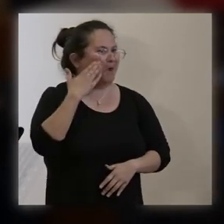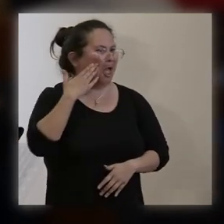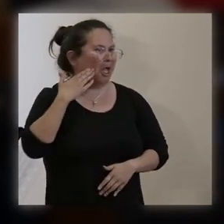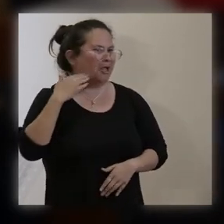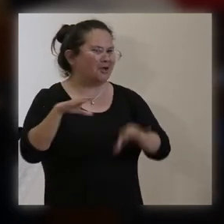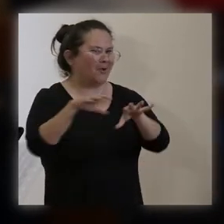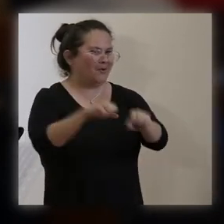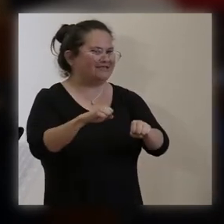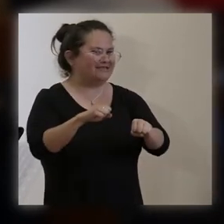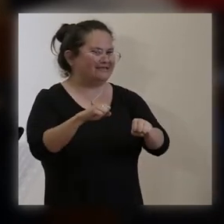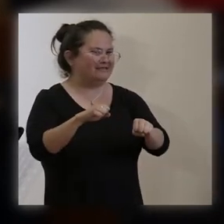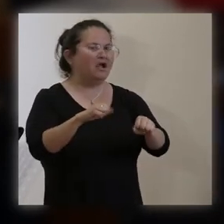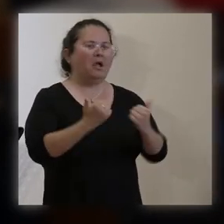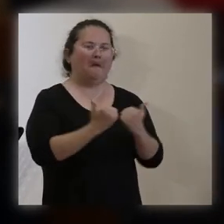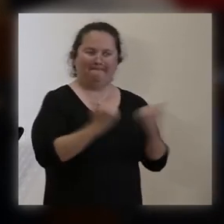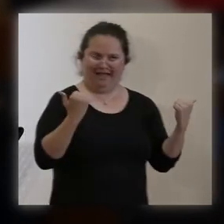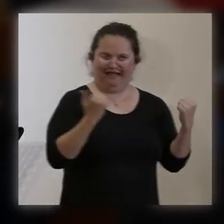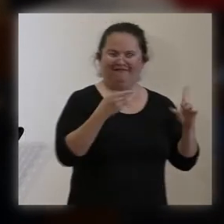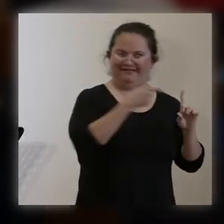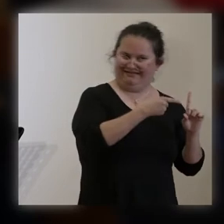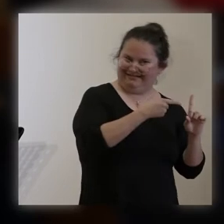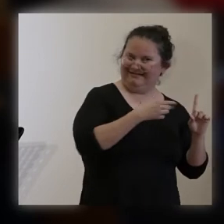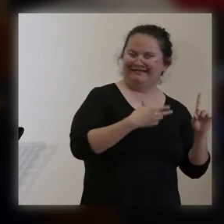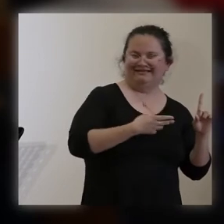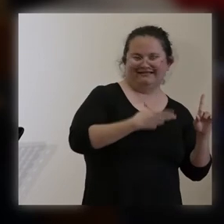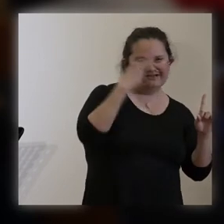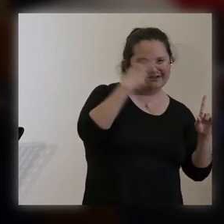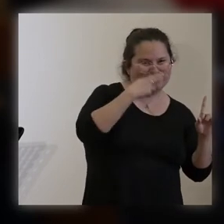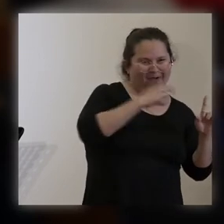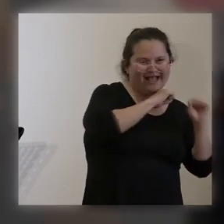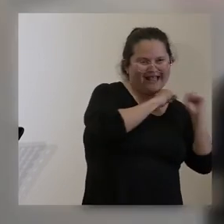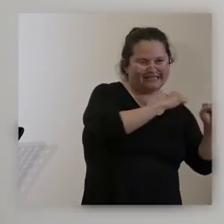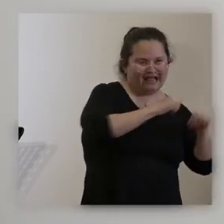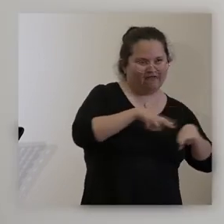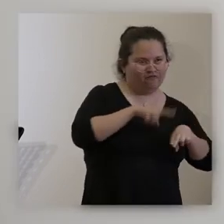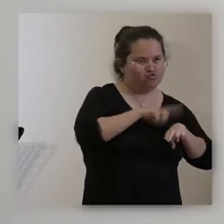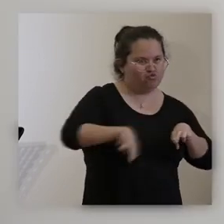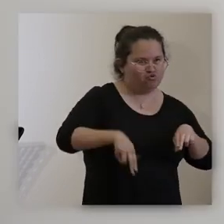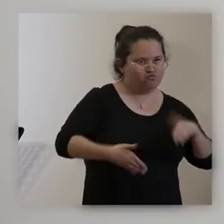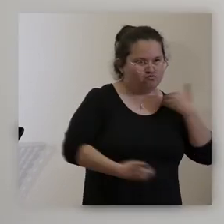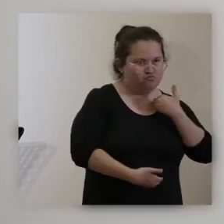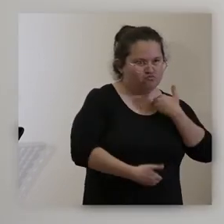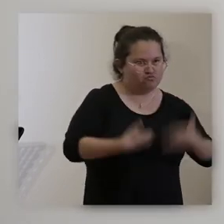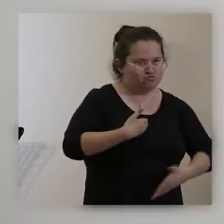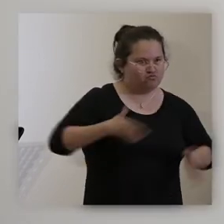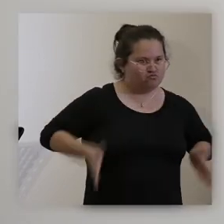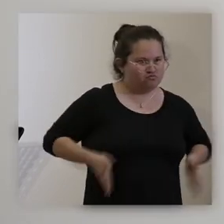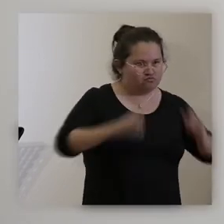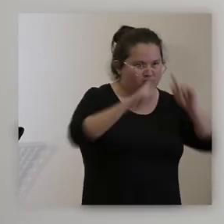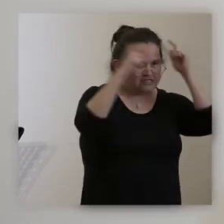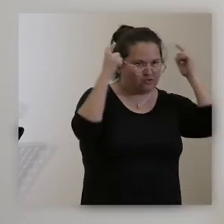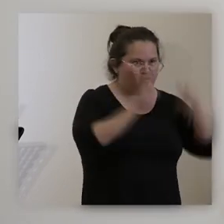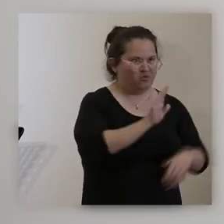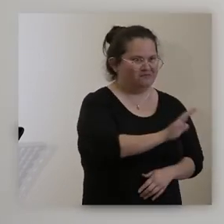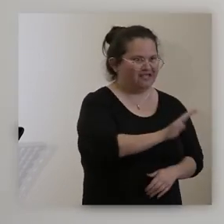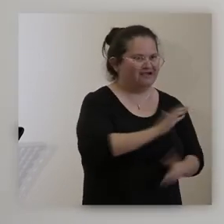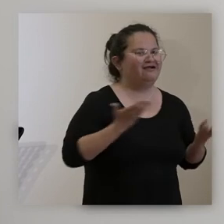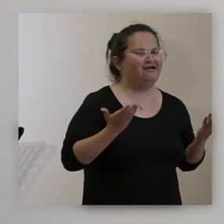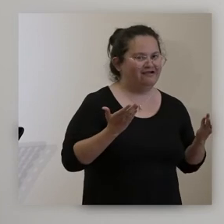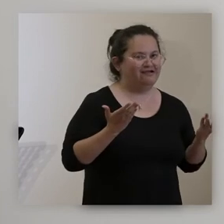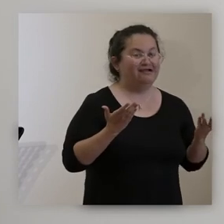la nudité partielle constituait l'un des attributs de son statut. L'attribution des vêtements faisait d'ailleurs partie des revendications